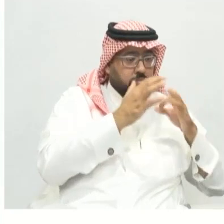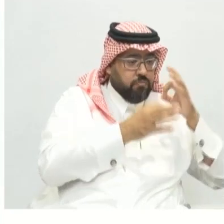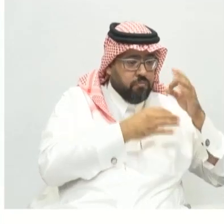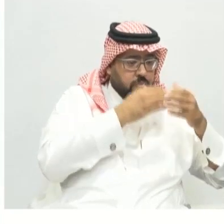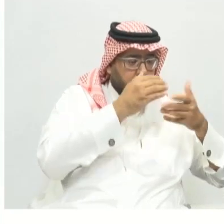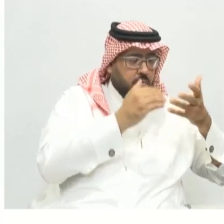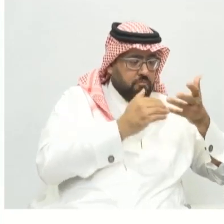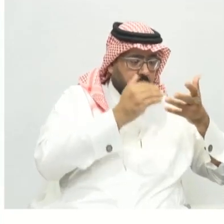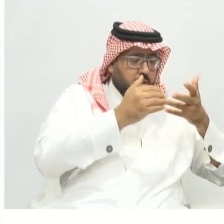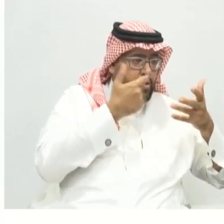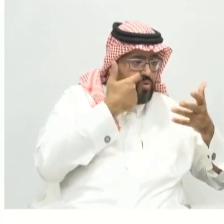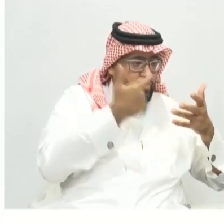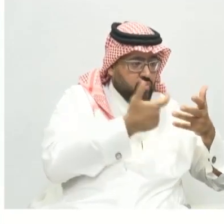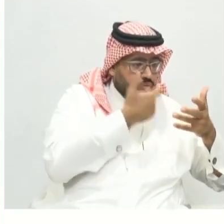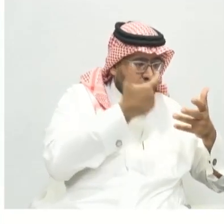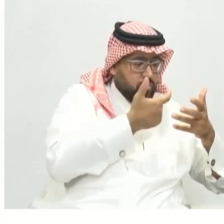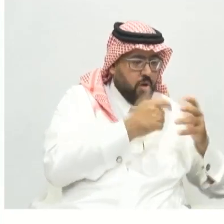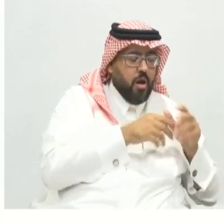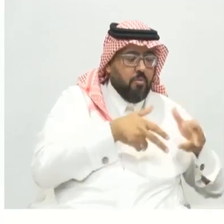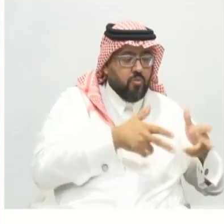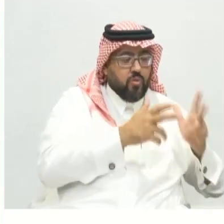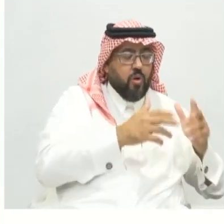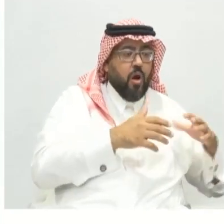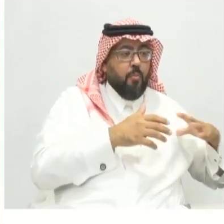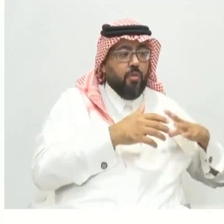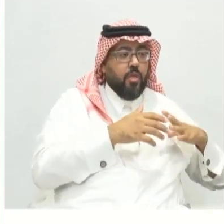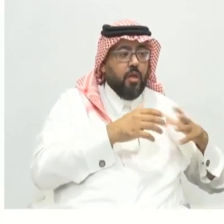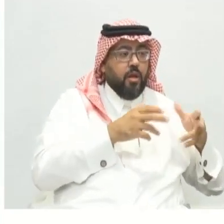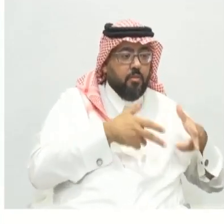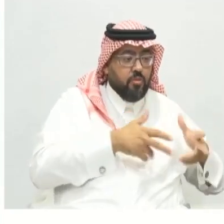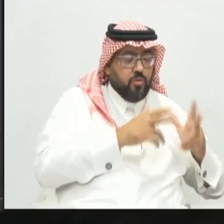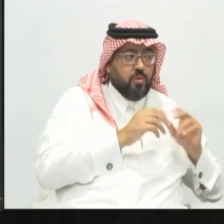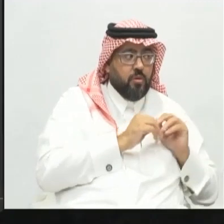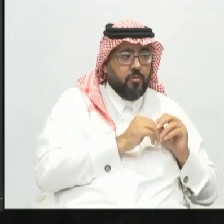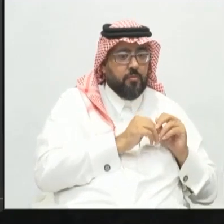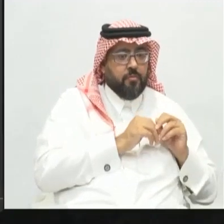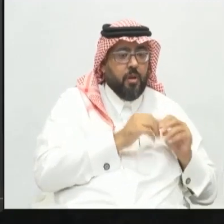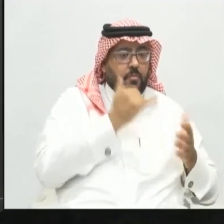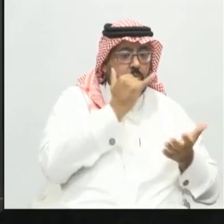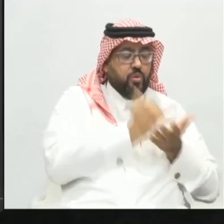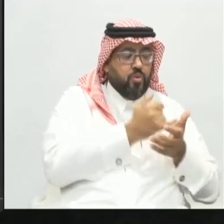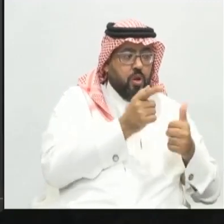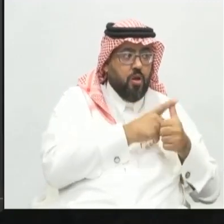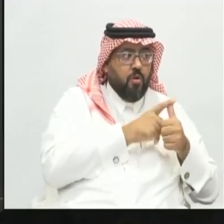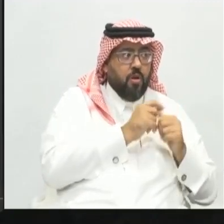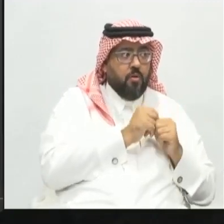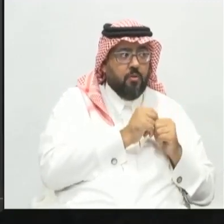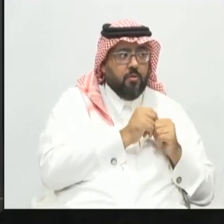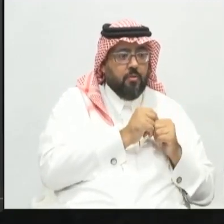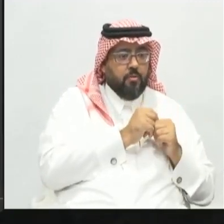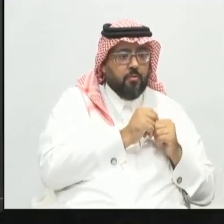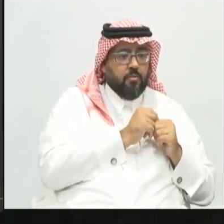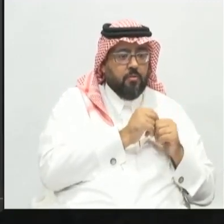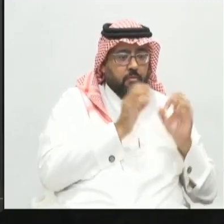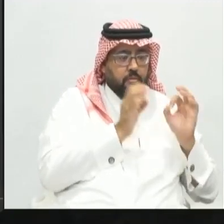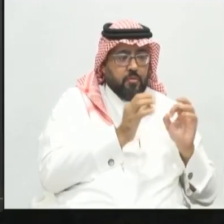لكل مشروع يوجد له مدير مشروع هو المسؤول الاول والاخير عن